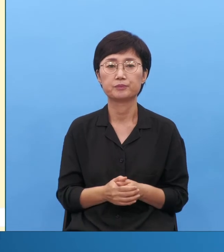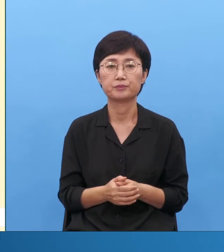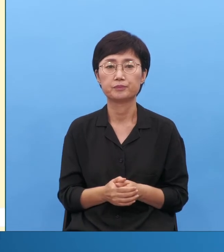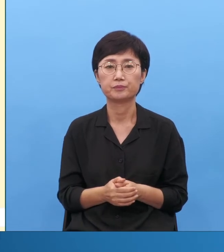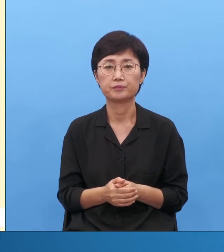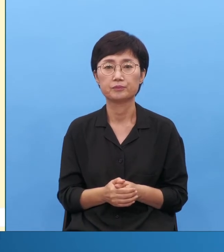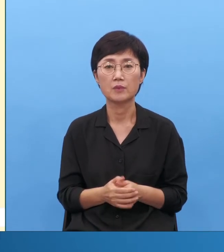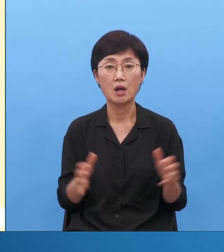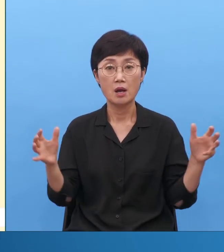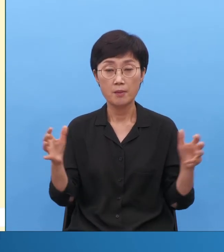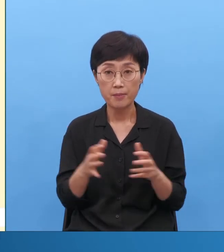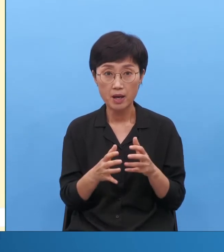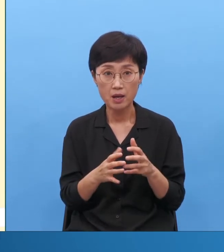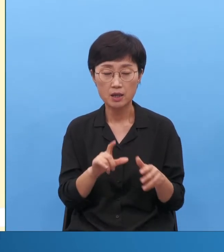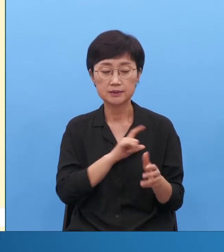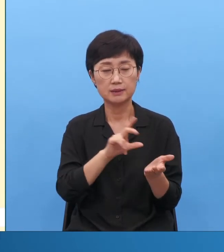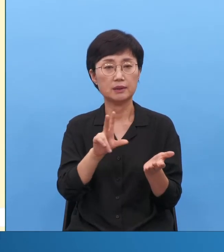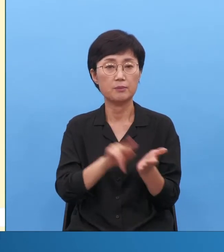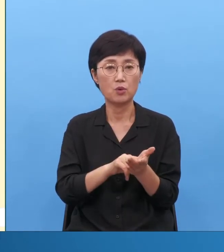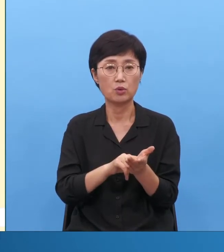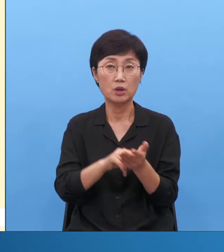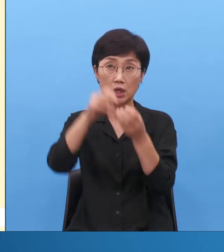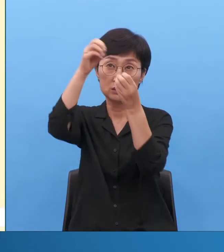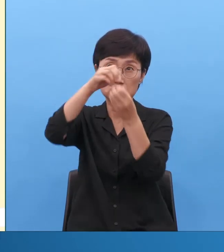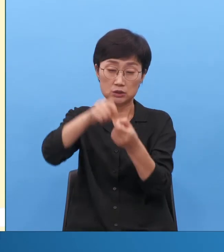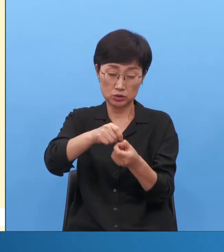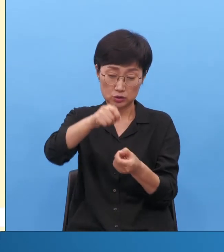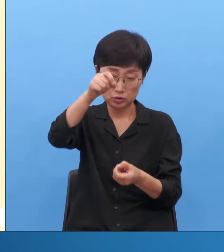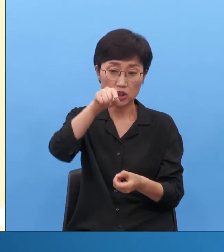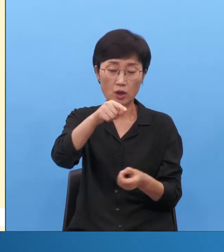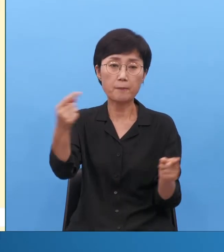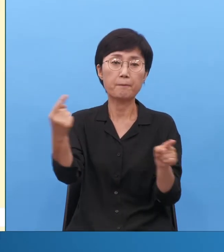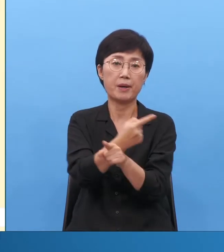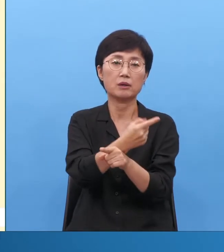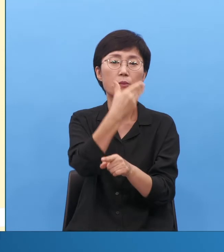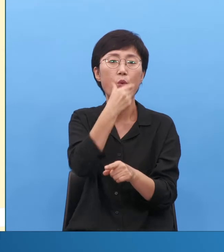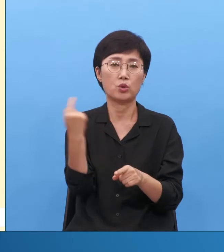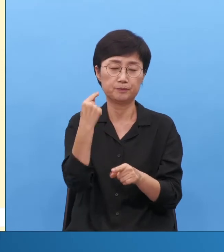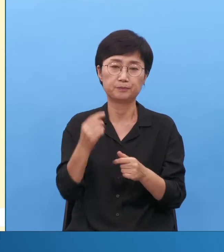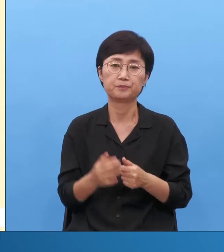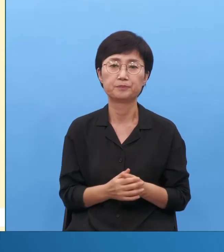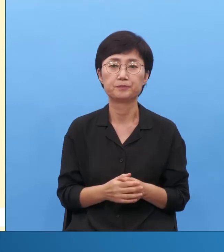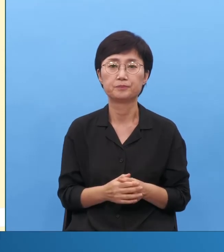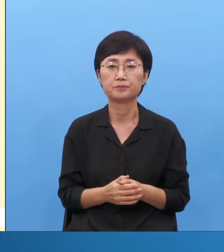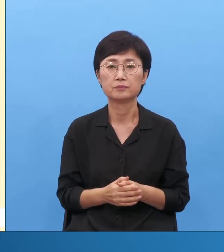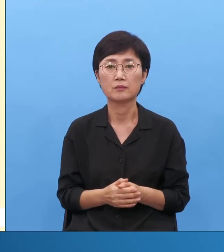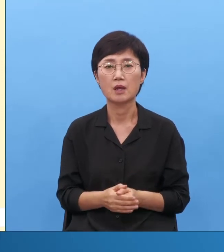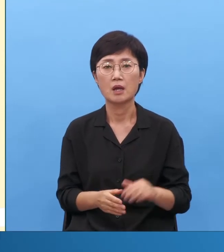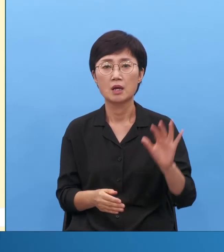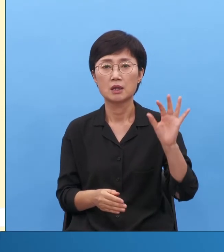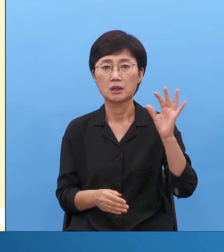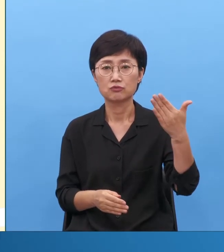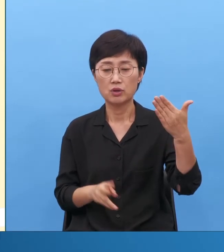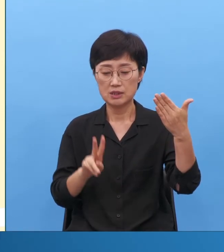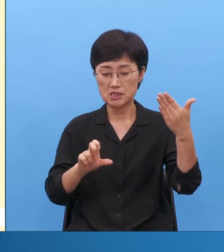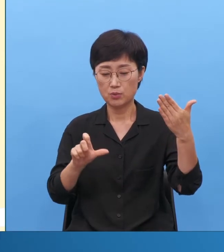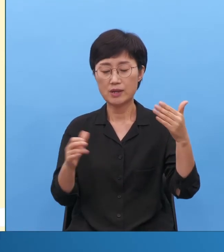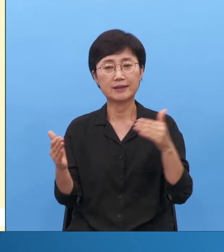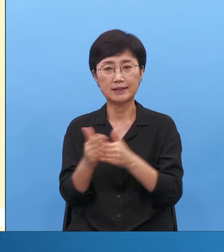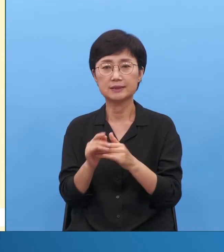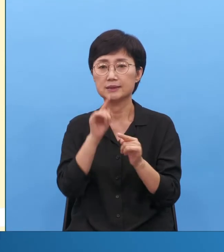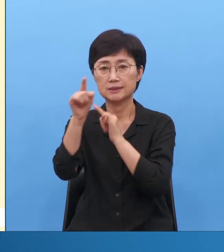이번 집회는 오래된 거 바꾸는 복음이란 주제로 온라인으로 진행됩니다. 오는 25일까지